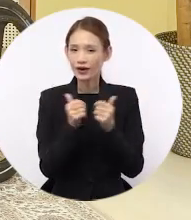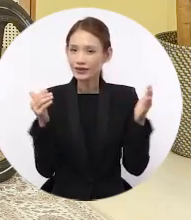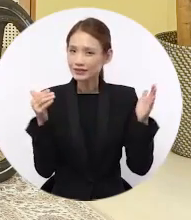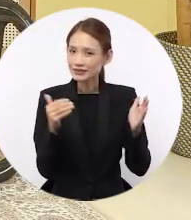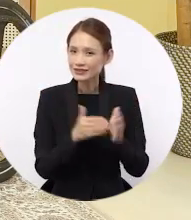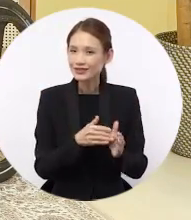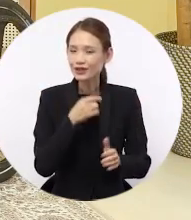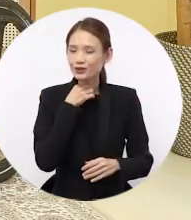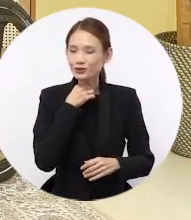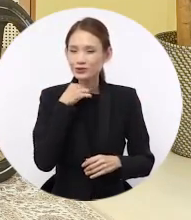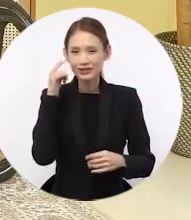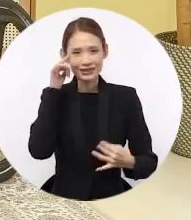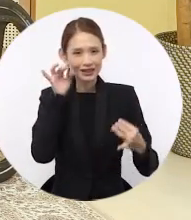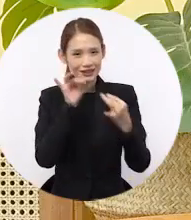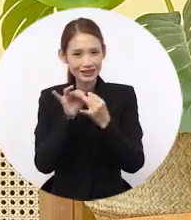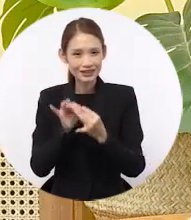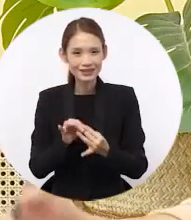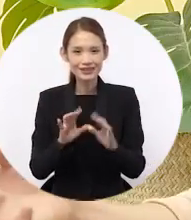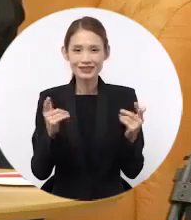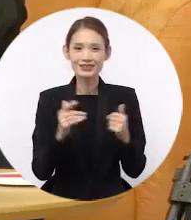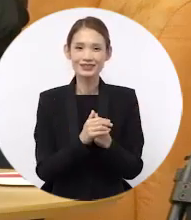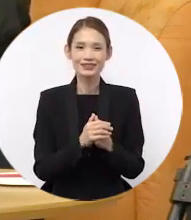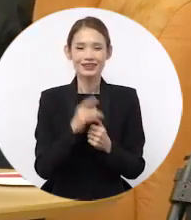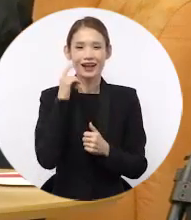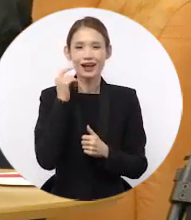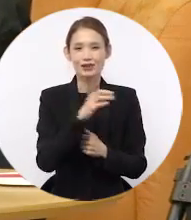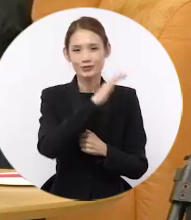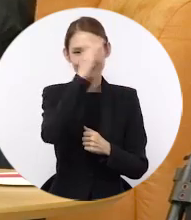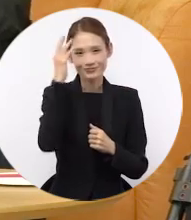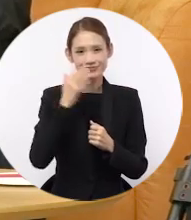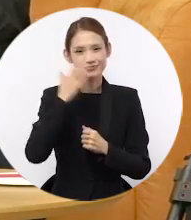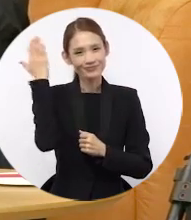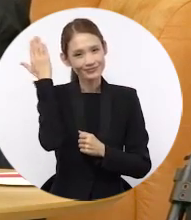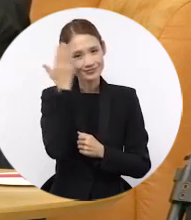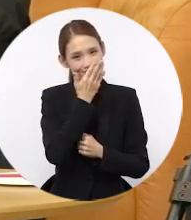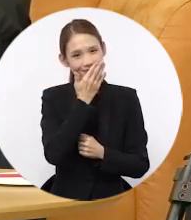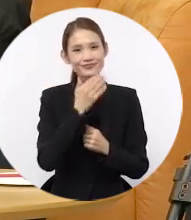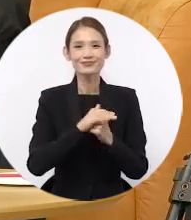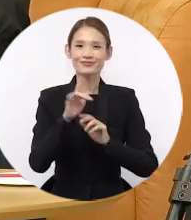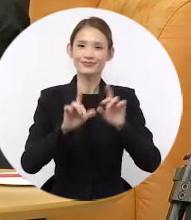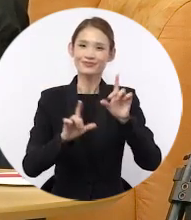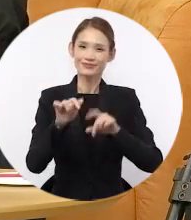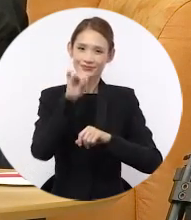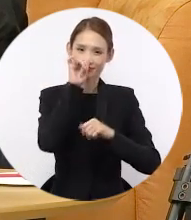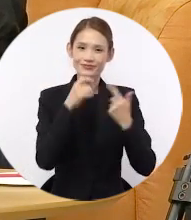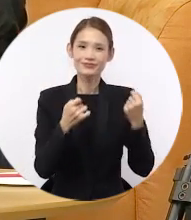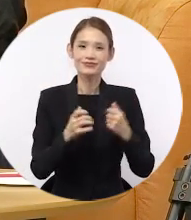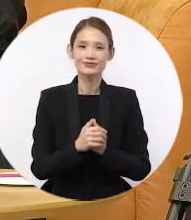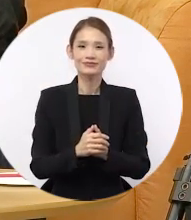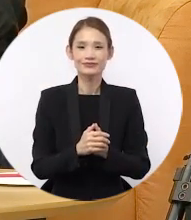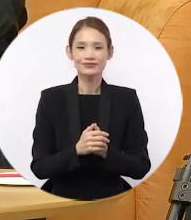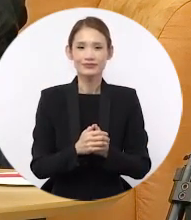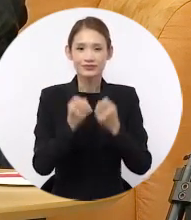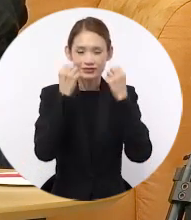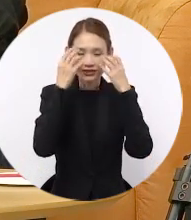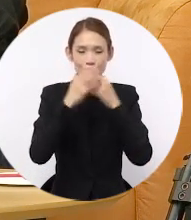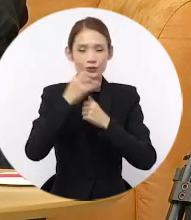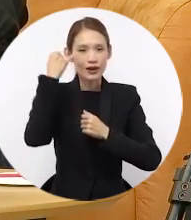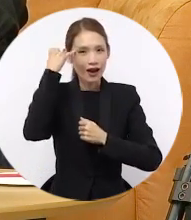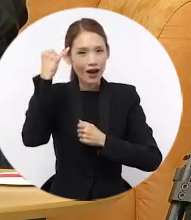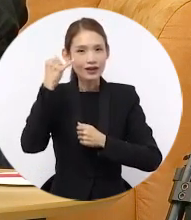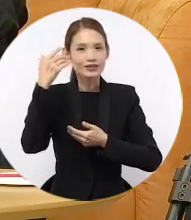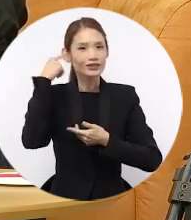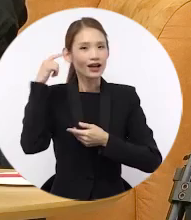끝내고 싶으셔서 세 분 지금 의견 맞추는 거 아니죠? 아니요, 아니요. 지금 되게 아름답게 딱 깨끗하게 나오는 것 같습니다. 좋습니다. 굉장히